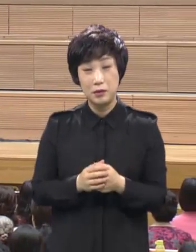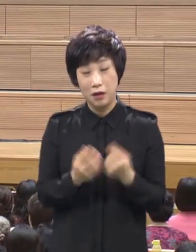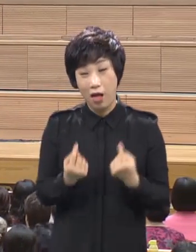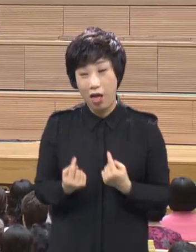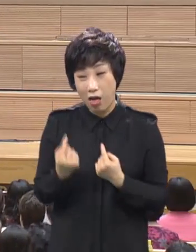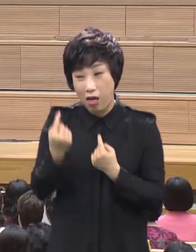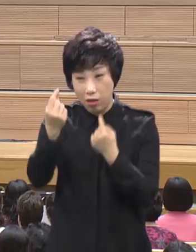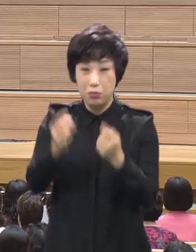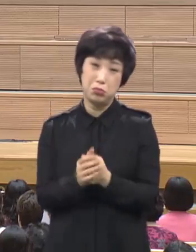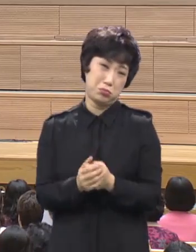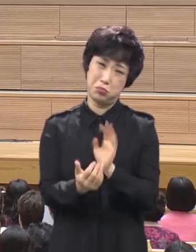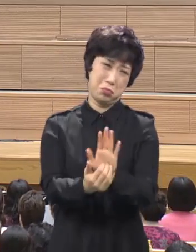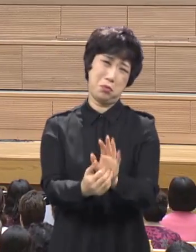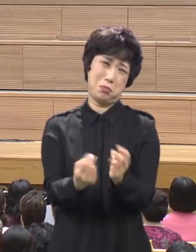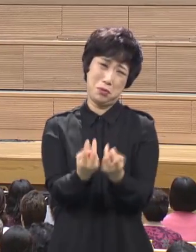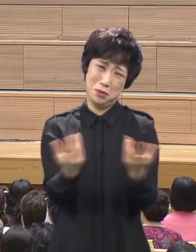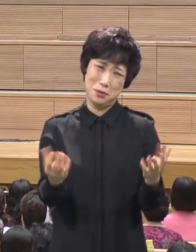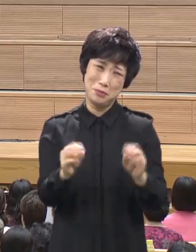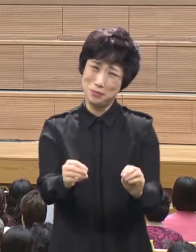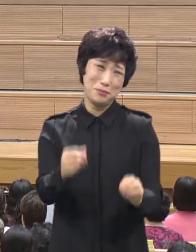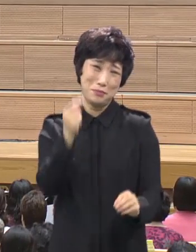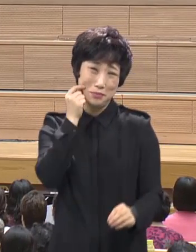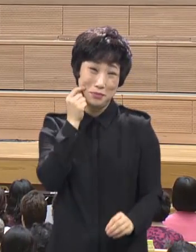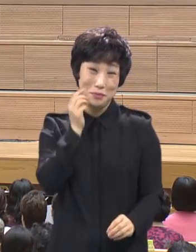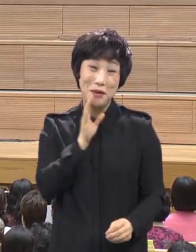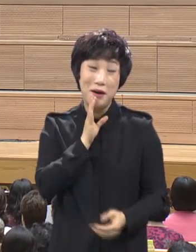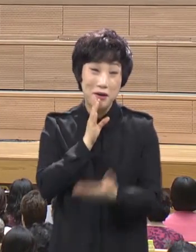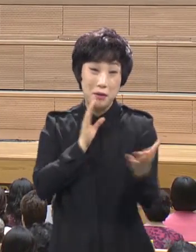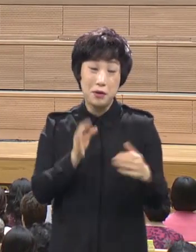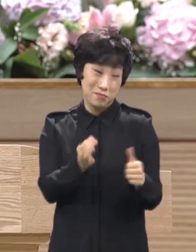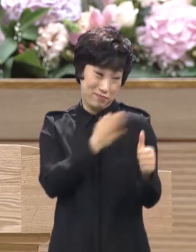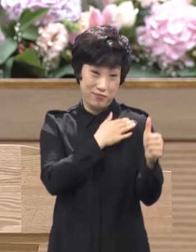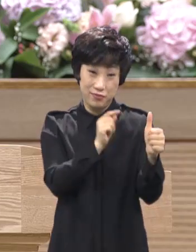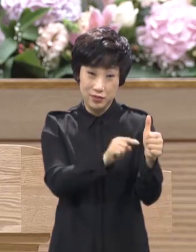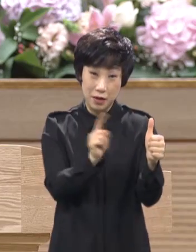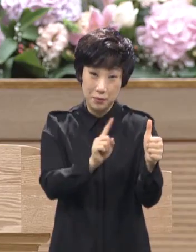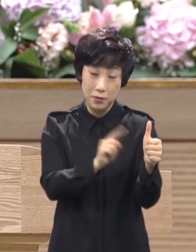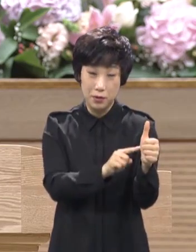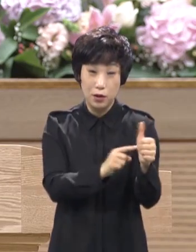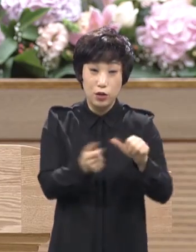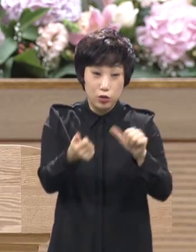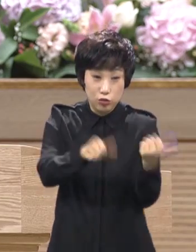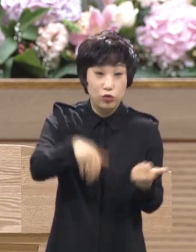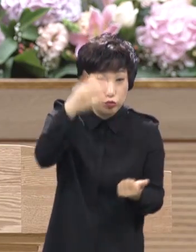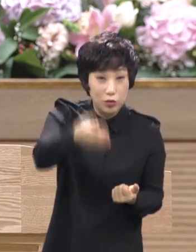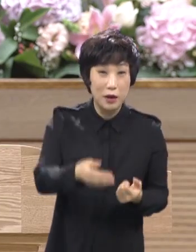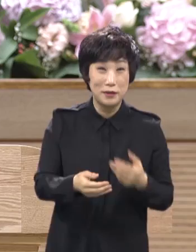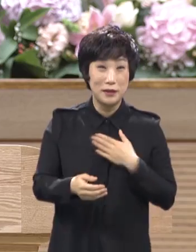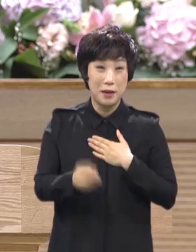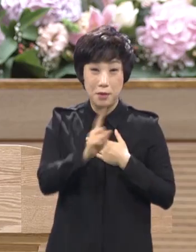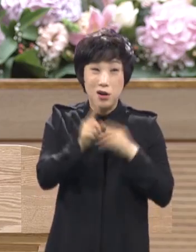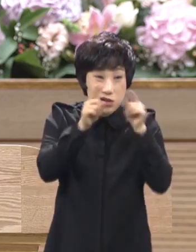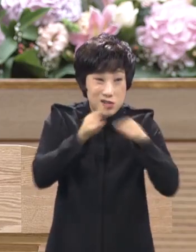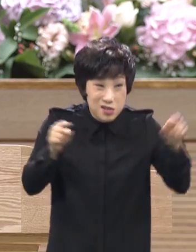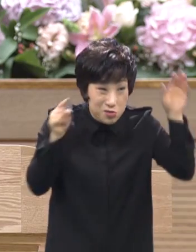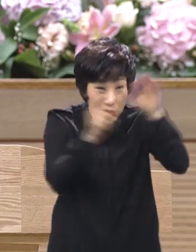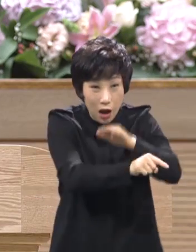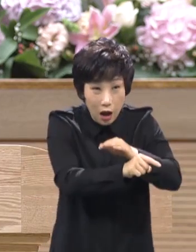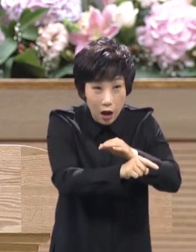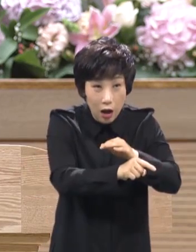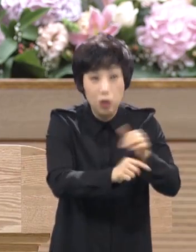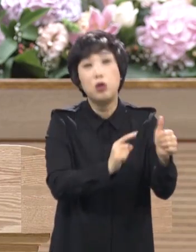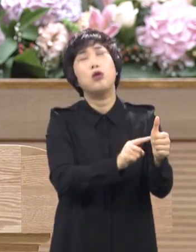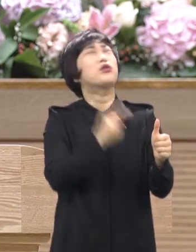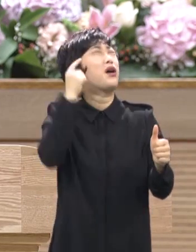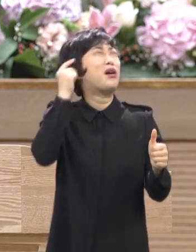세월 앞에 장사 없어요. 부자는 자기가 죽은 다음에 내가 음부라는 지옥에 갈